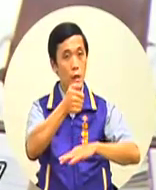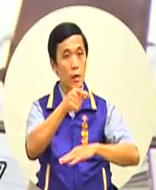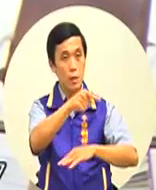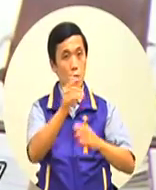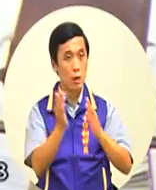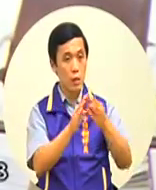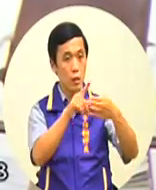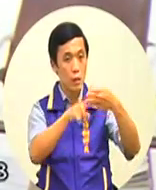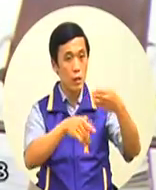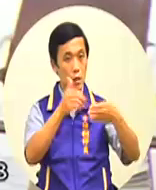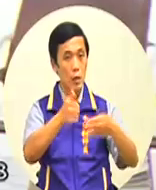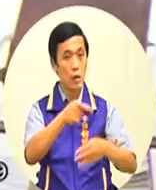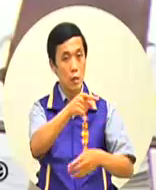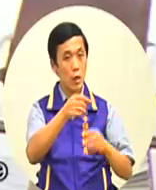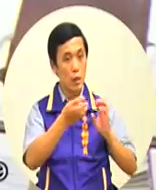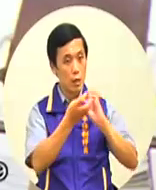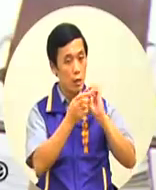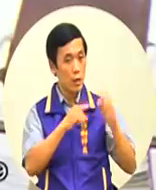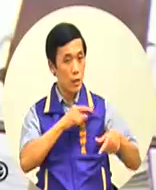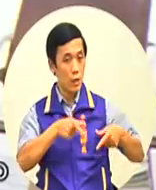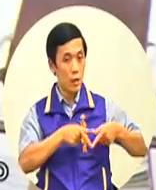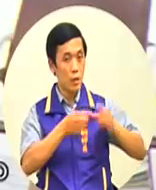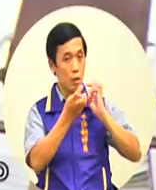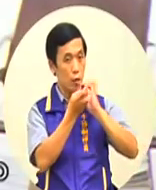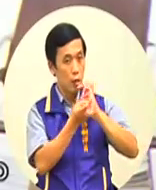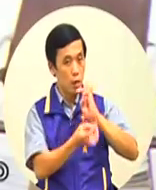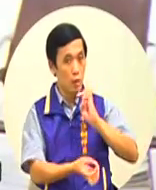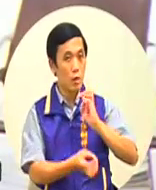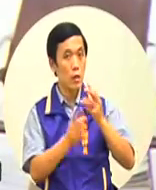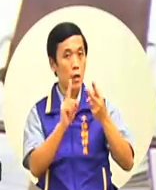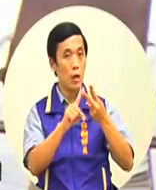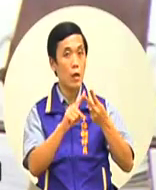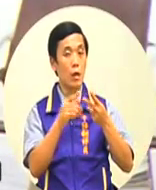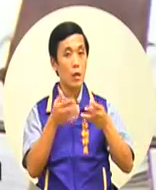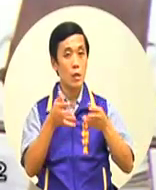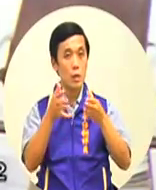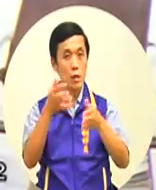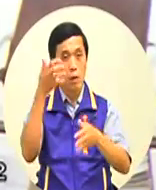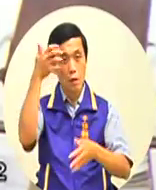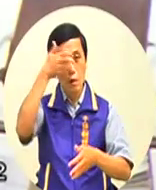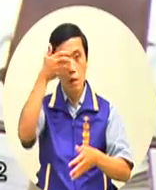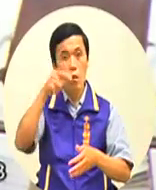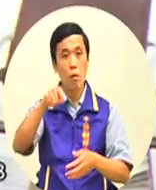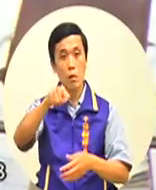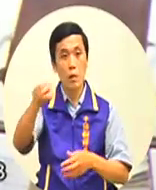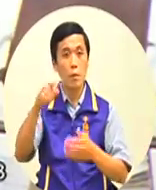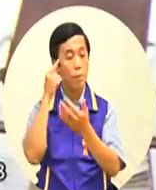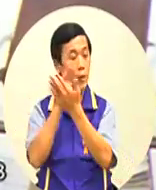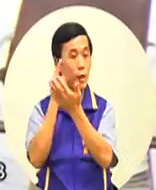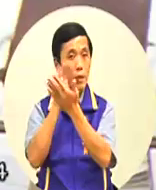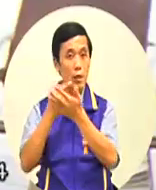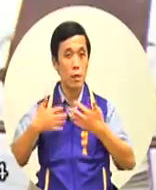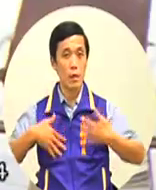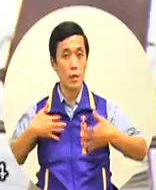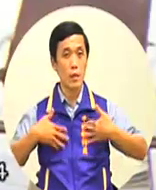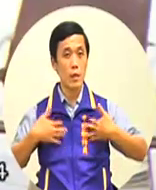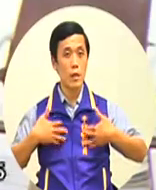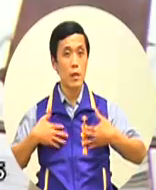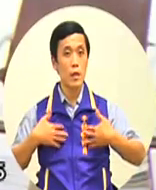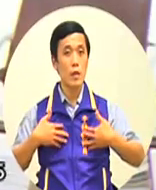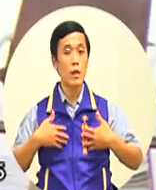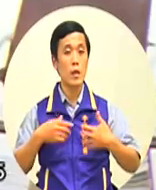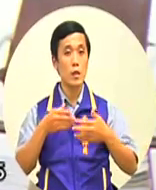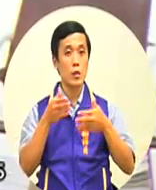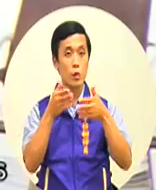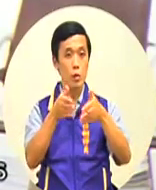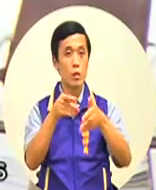细心啊，还有结合很我们很多的长辈哦，阿姨长辈他们每天都很开心很快乐的去为这一